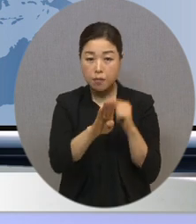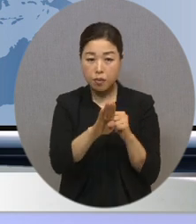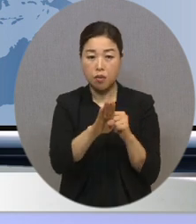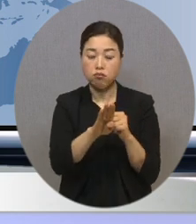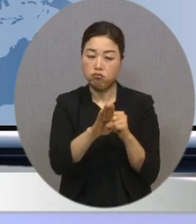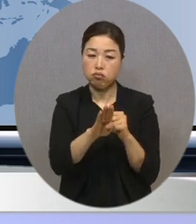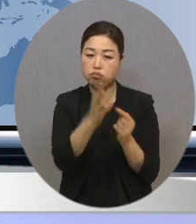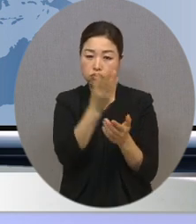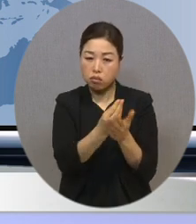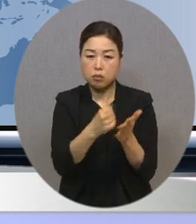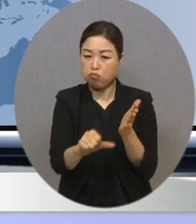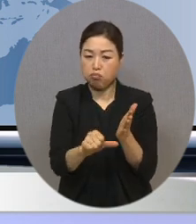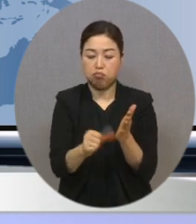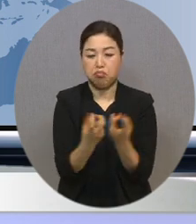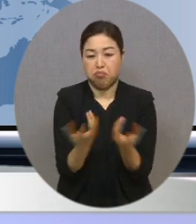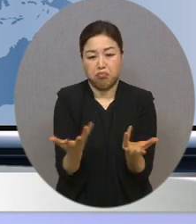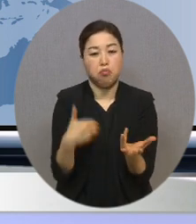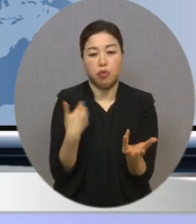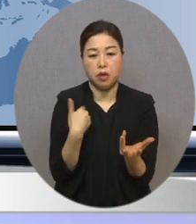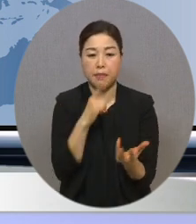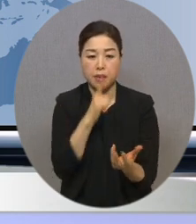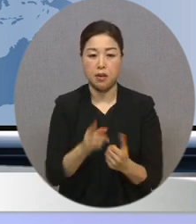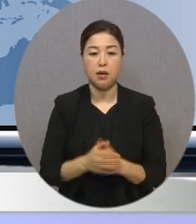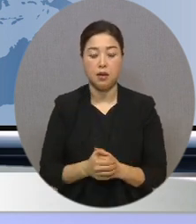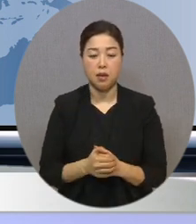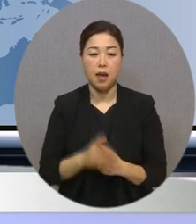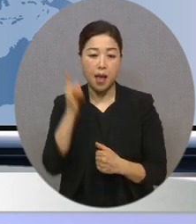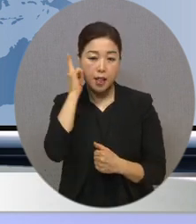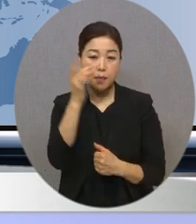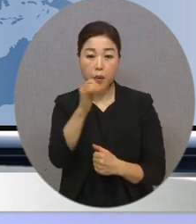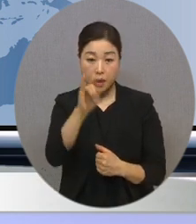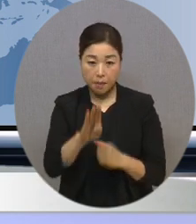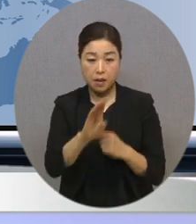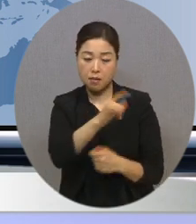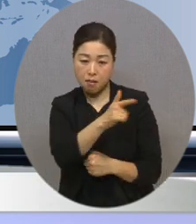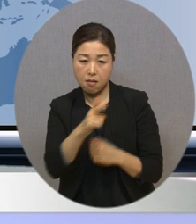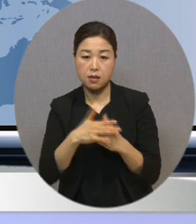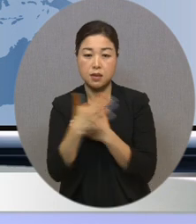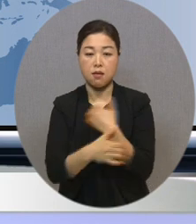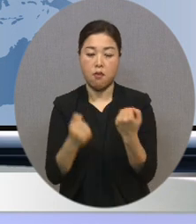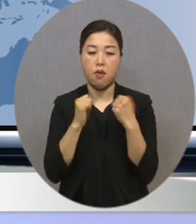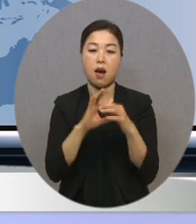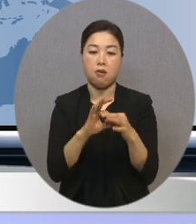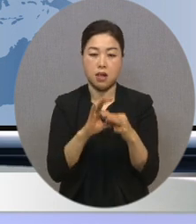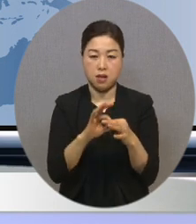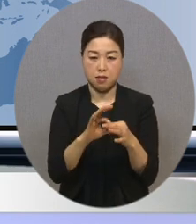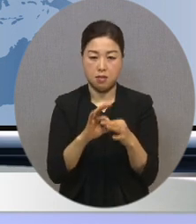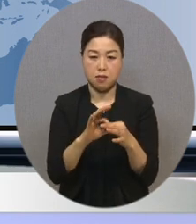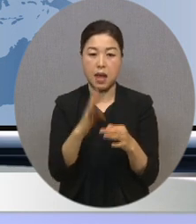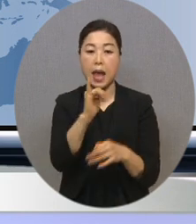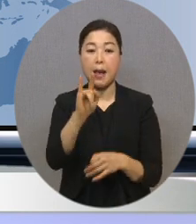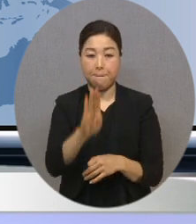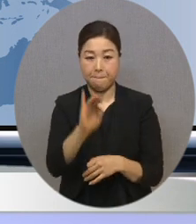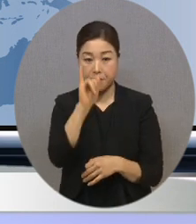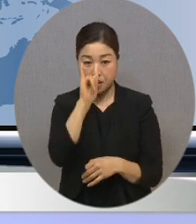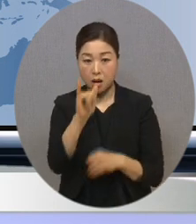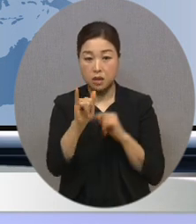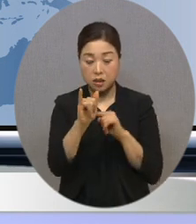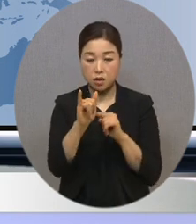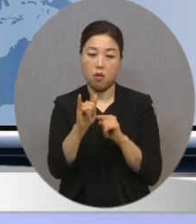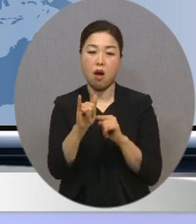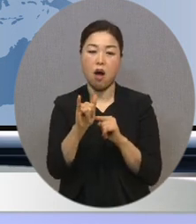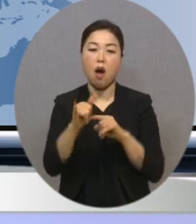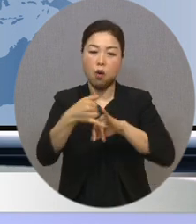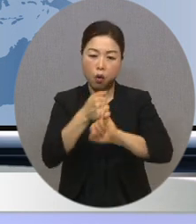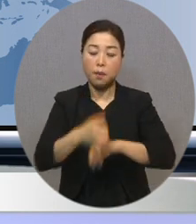삭제할 수 없다고 답했습니다. 스마트폰 앱에는 다양한 건강 관련 앱이 있는데요. 이 서비스가 가장